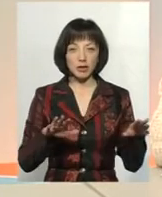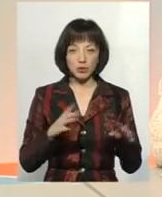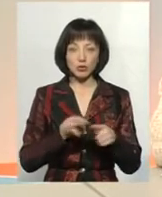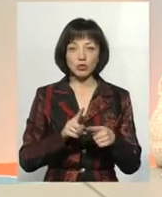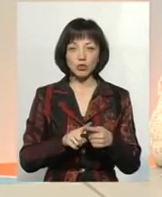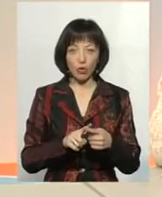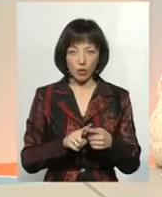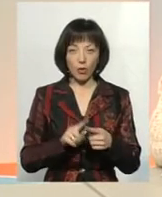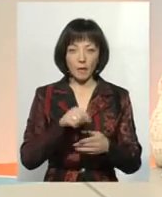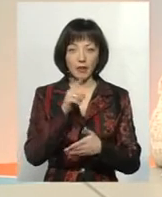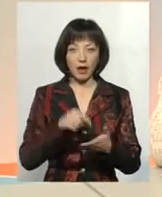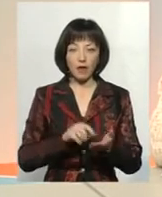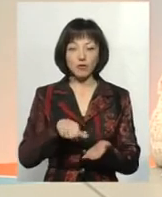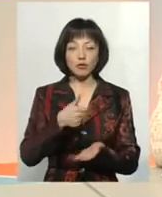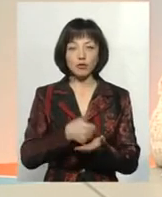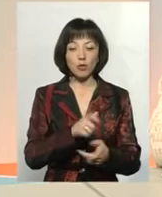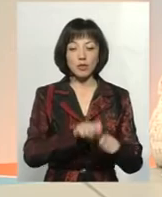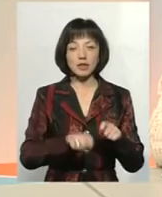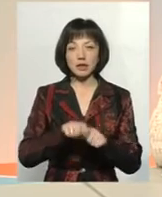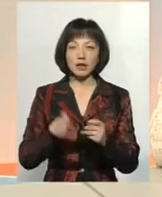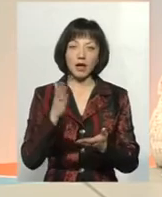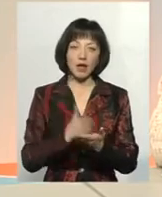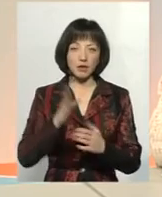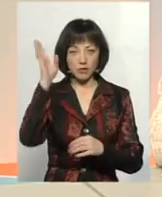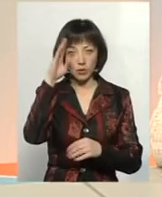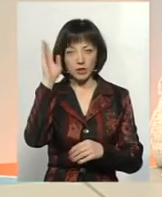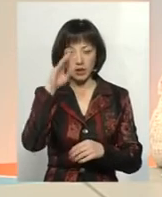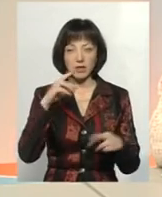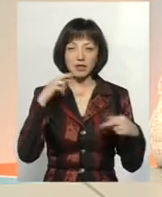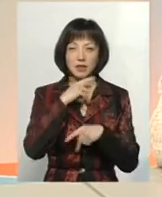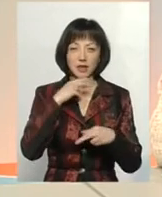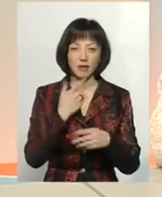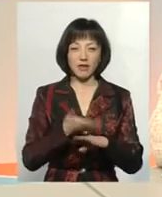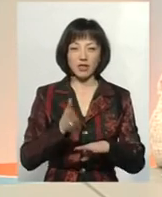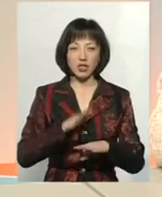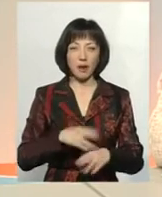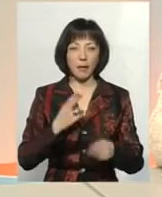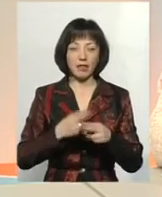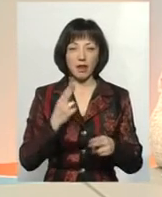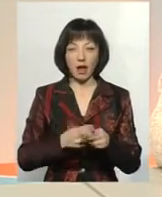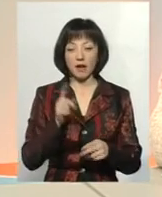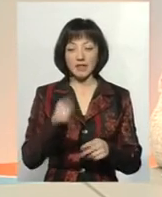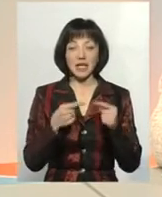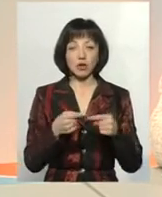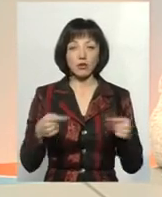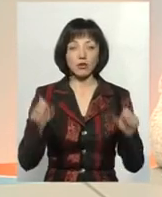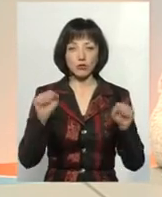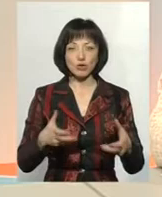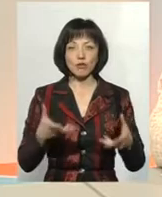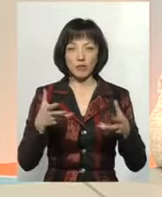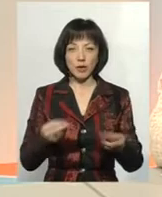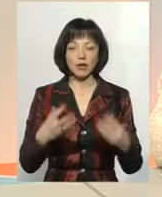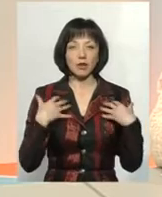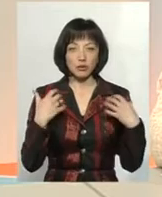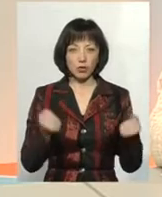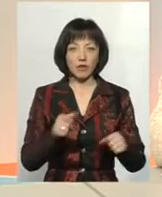цього напрямку. І вони в основному стежували наявність у воді нітратів, нітритів і важких металів. Це ті речовини, які можуть вплинути на